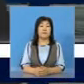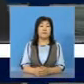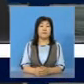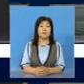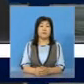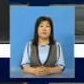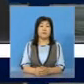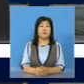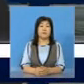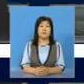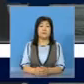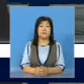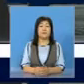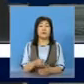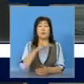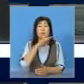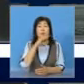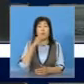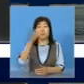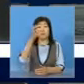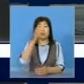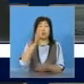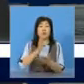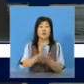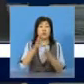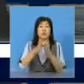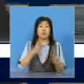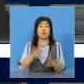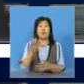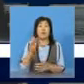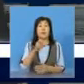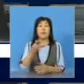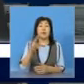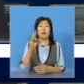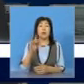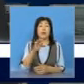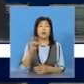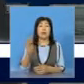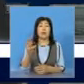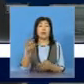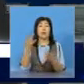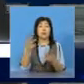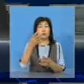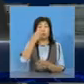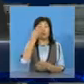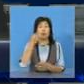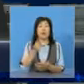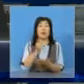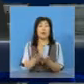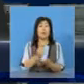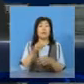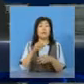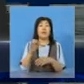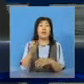гражданственность. Конечно, есть множество ученых, изучавших жизнь Абая Кунанбаева, но не стоит забывать, что основоположником